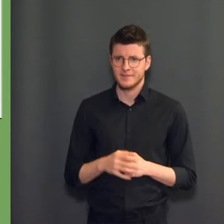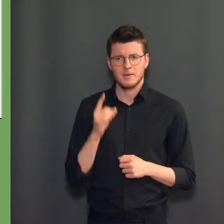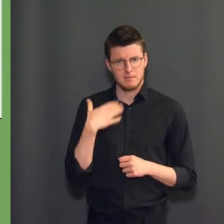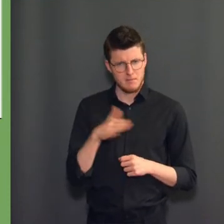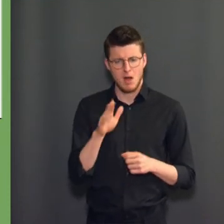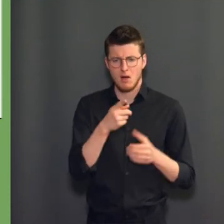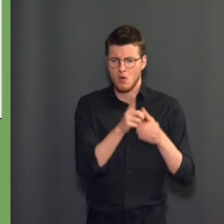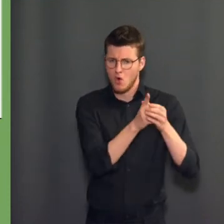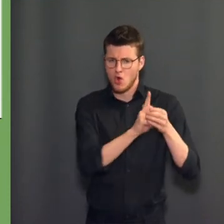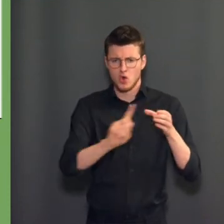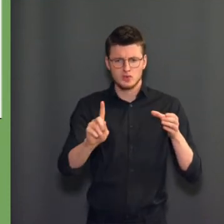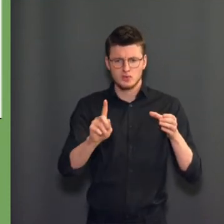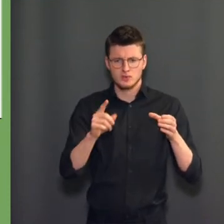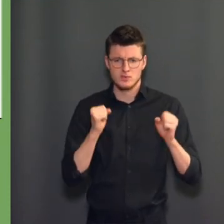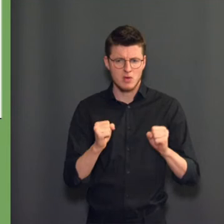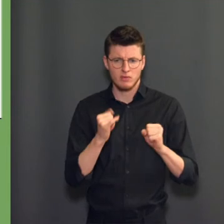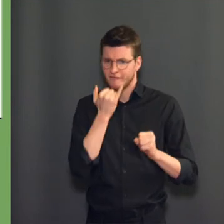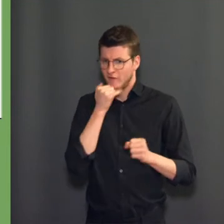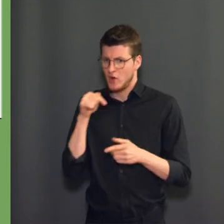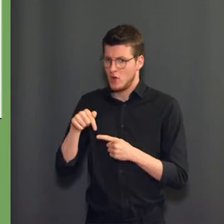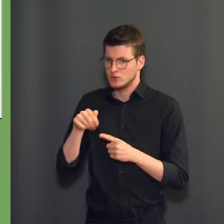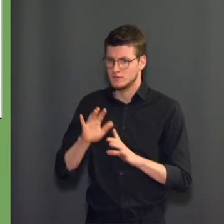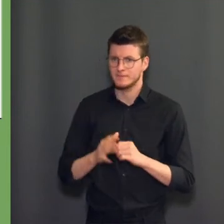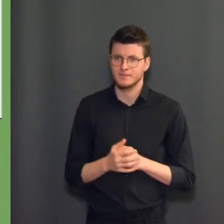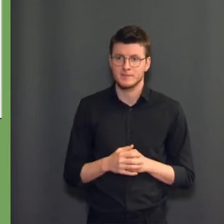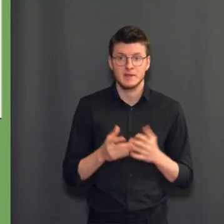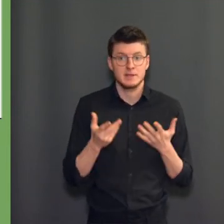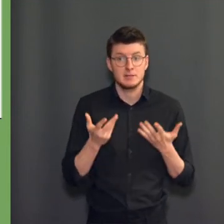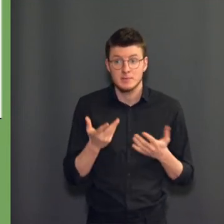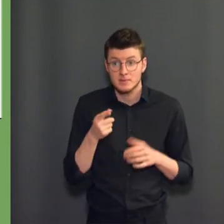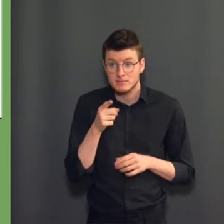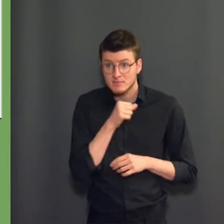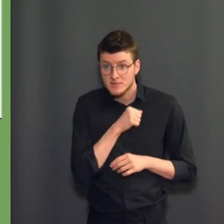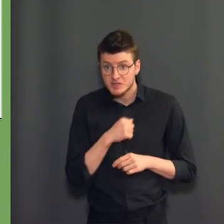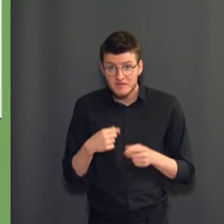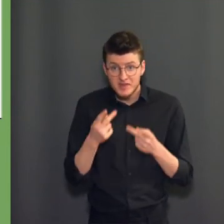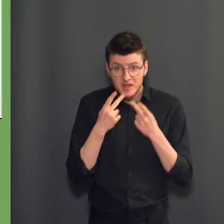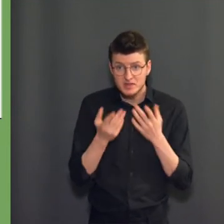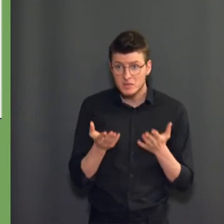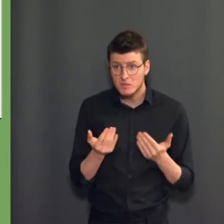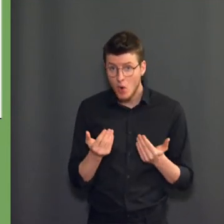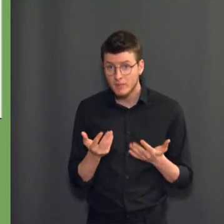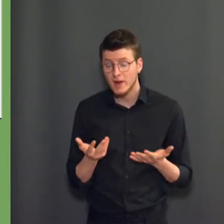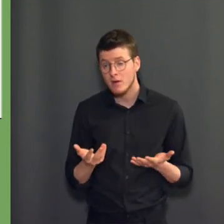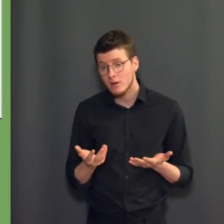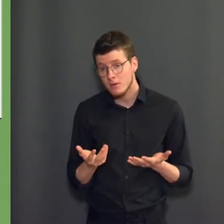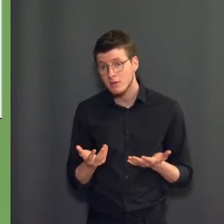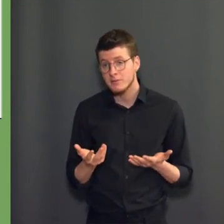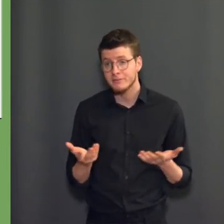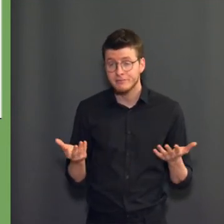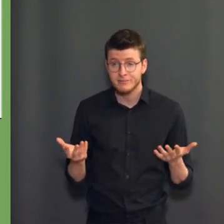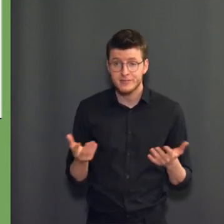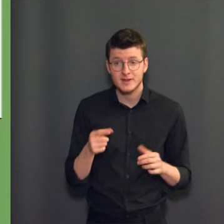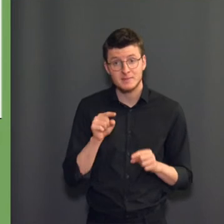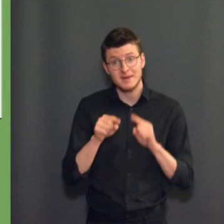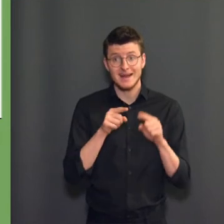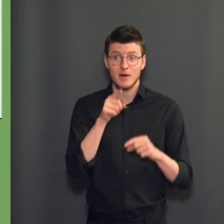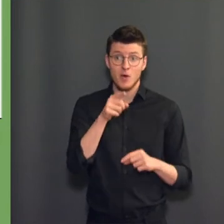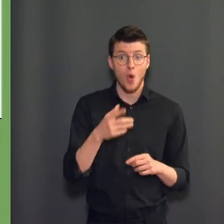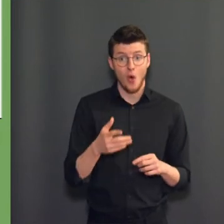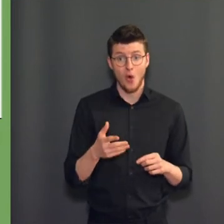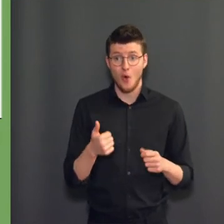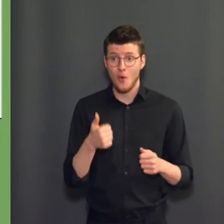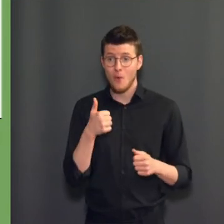Nu, waarom zou u zo'n sneltest uitvoeren? Wel, u doet dit niet om een feestje